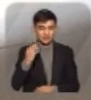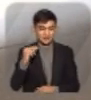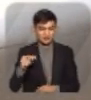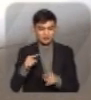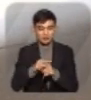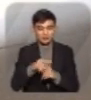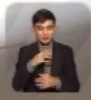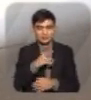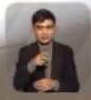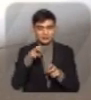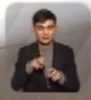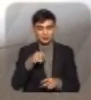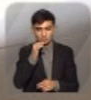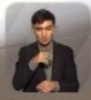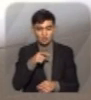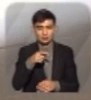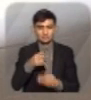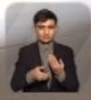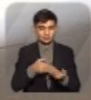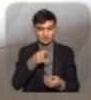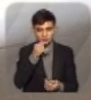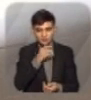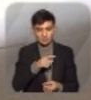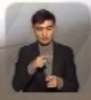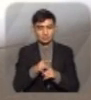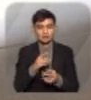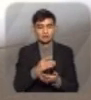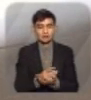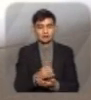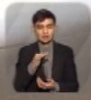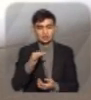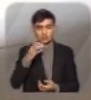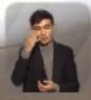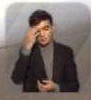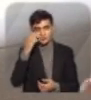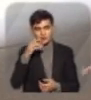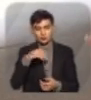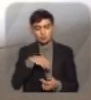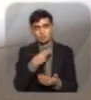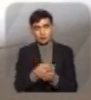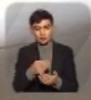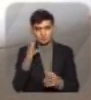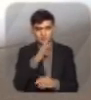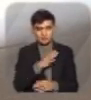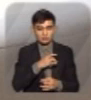не сидит, на ножки не опирается. Голова иногда падает просто.